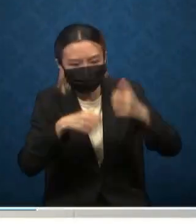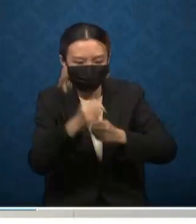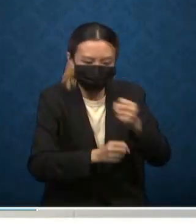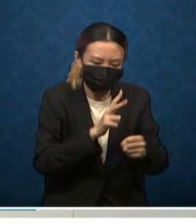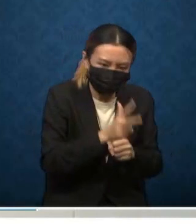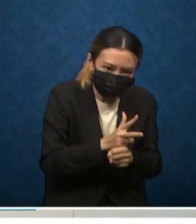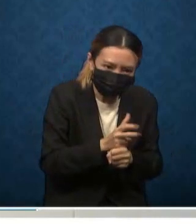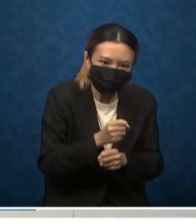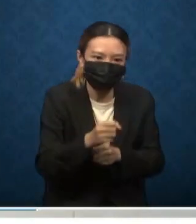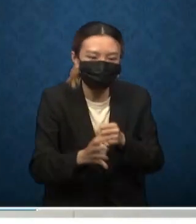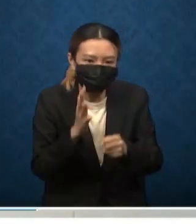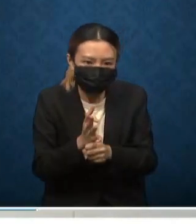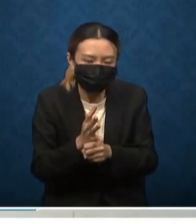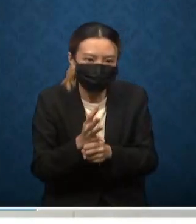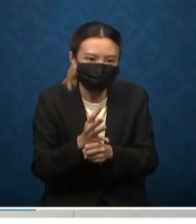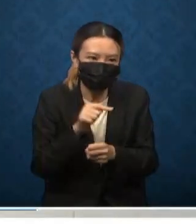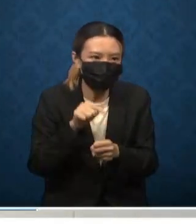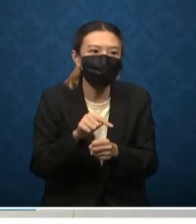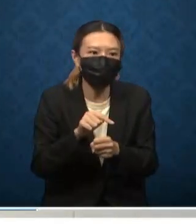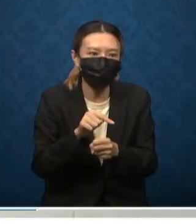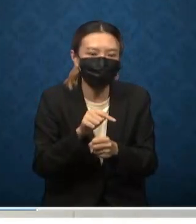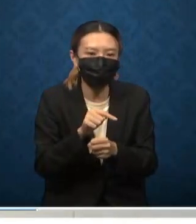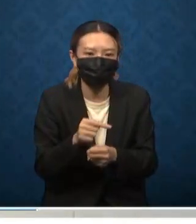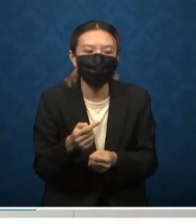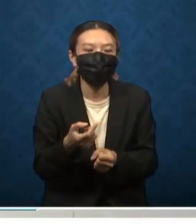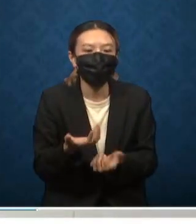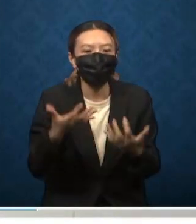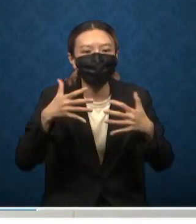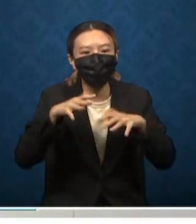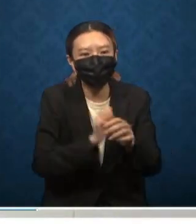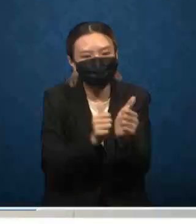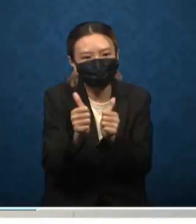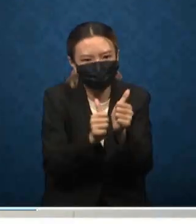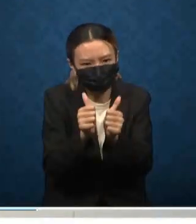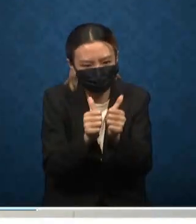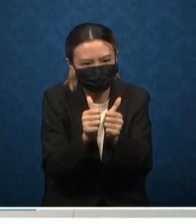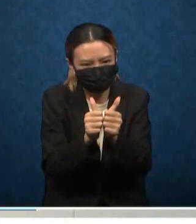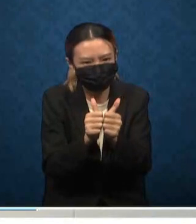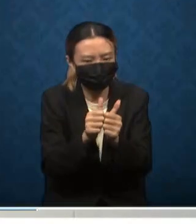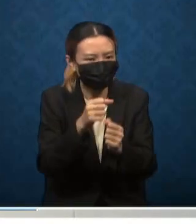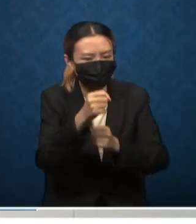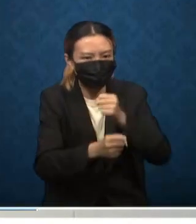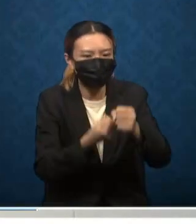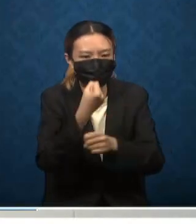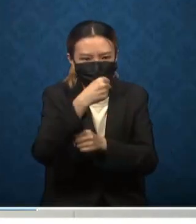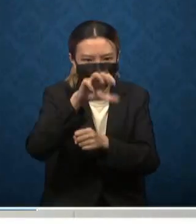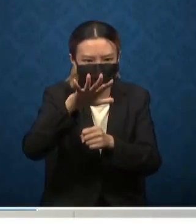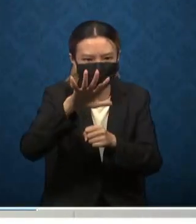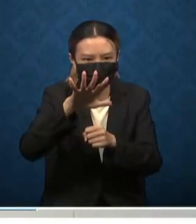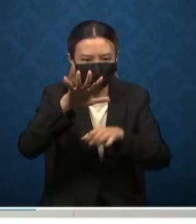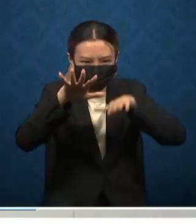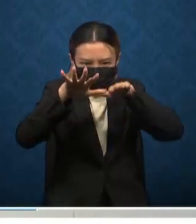เข้าสู่วงการการของมวยที่มียุต่ำ 25ปีนี้เริ่มมี